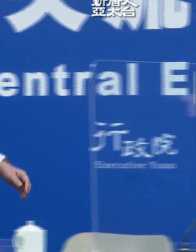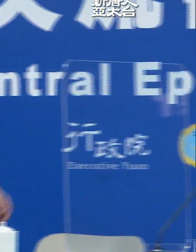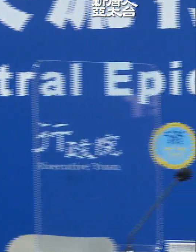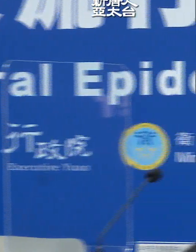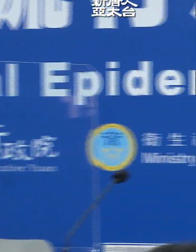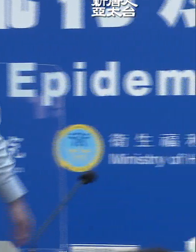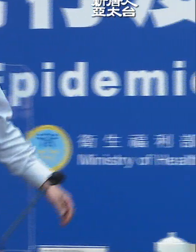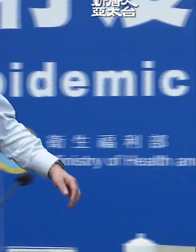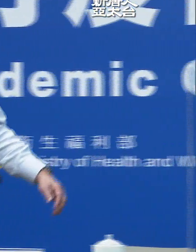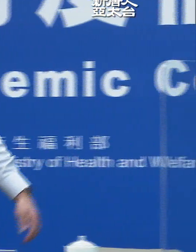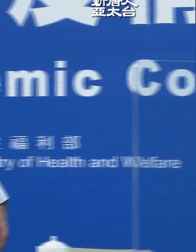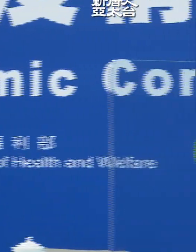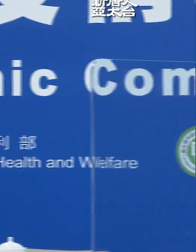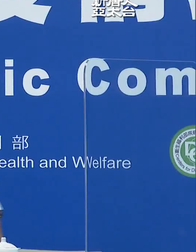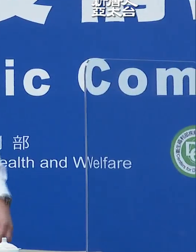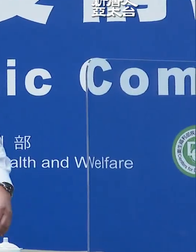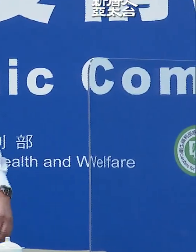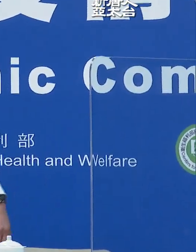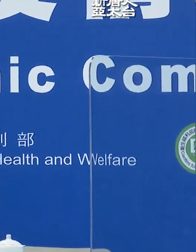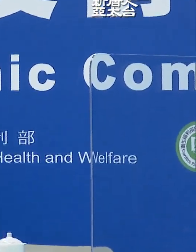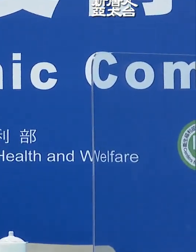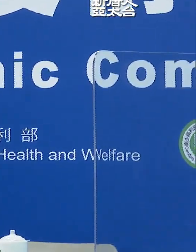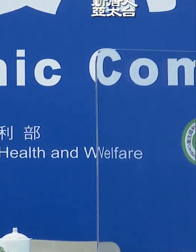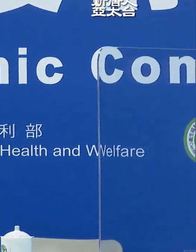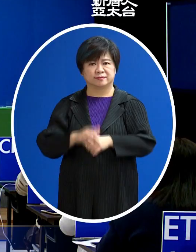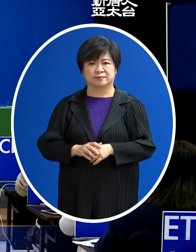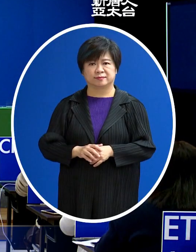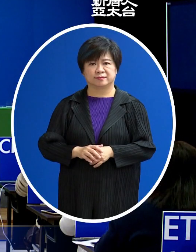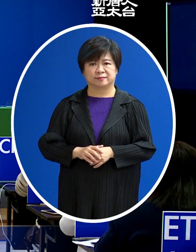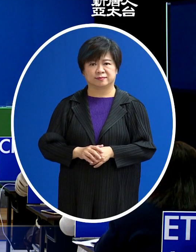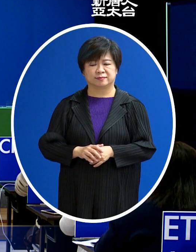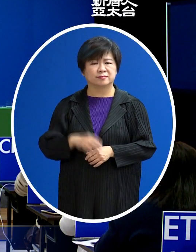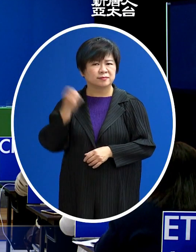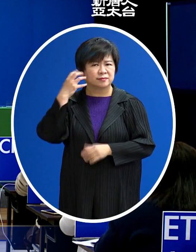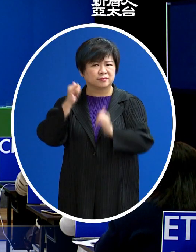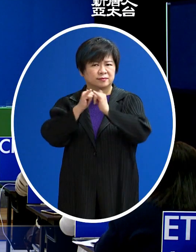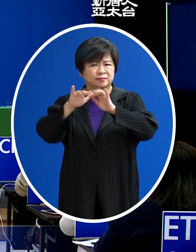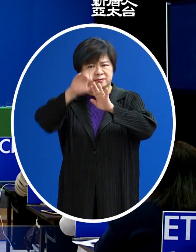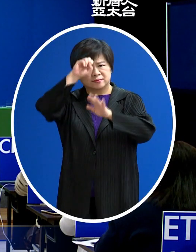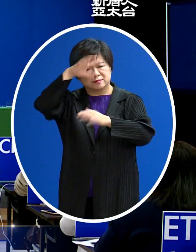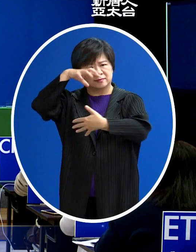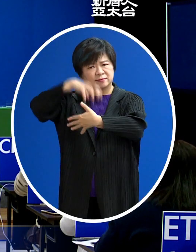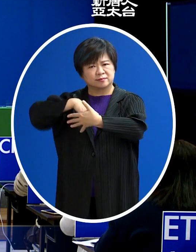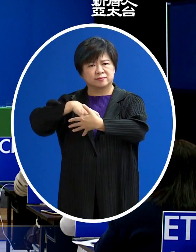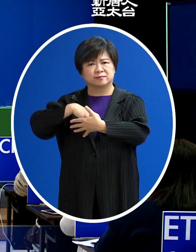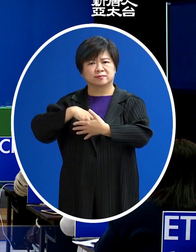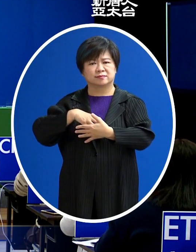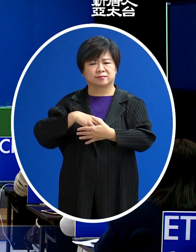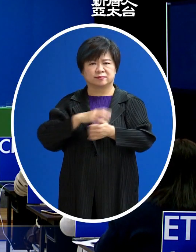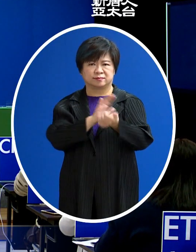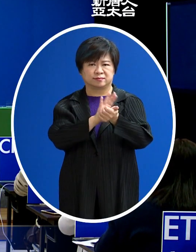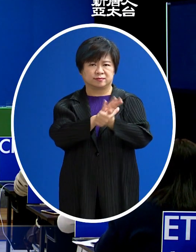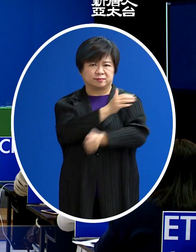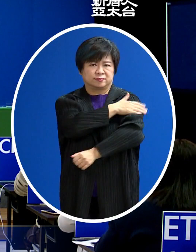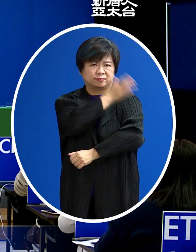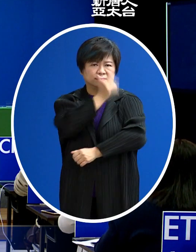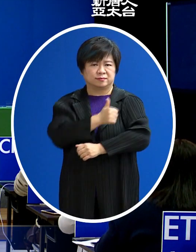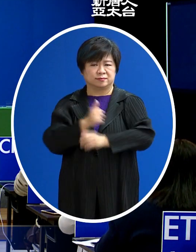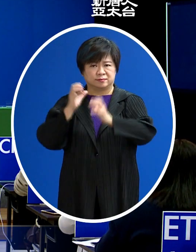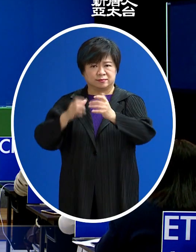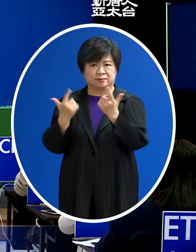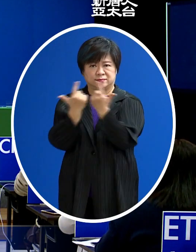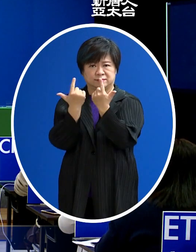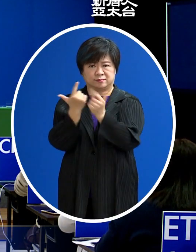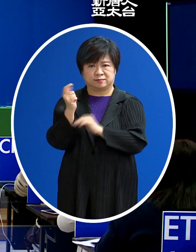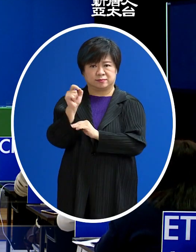时中曾私下说，如果非选不可，倾向选台北市长。 传出民进党的党内人士已经帮部长说设好台北的办公室，是不是